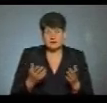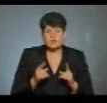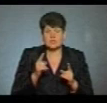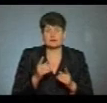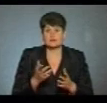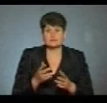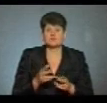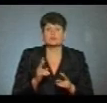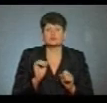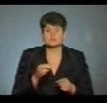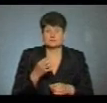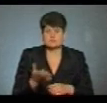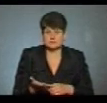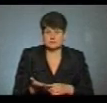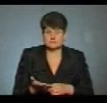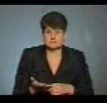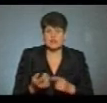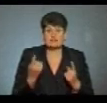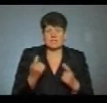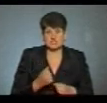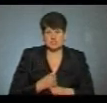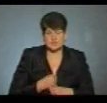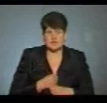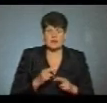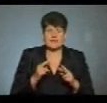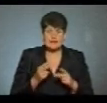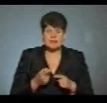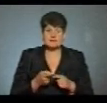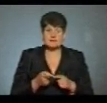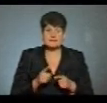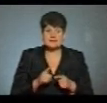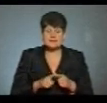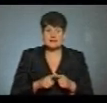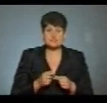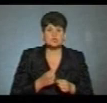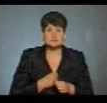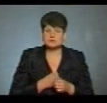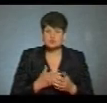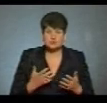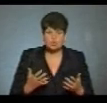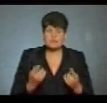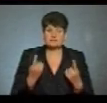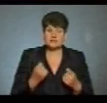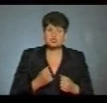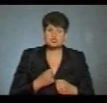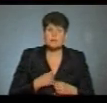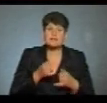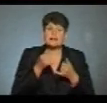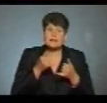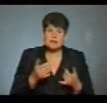наразі, на превеликий жаль, як це не шкода, але на превеликий жаль, ми не